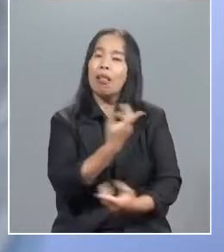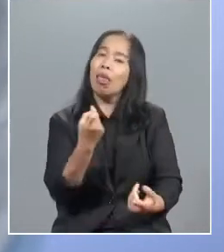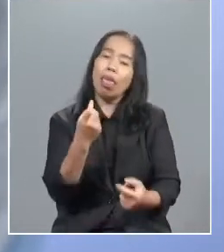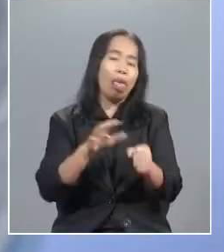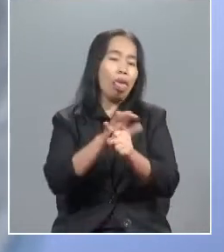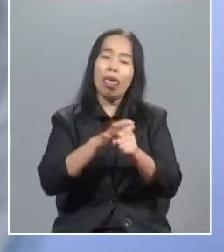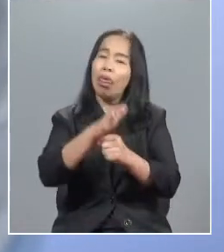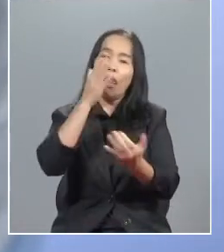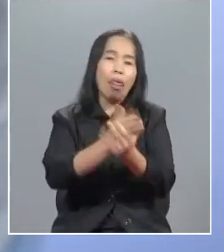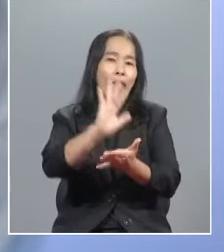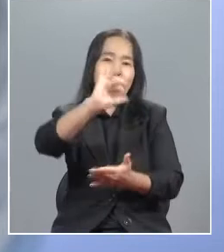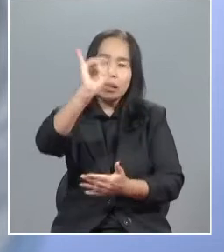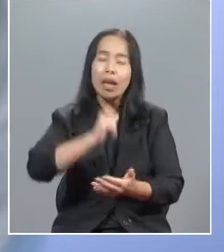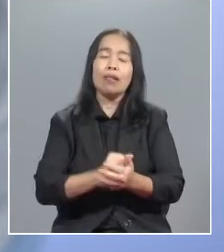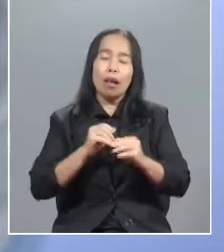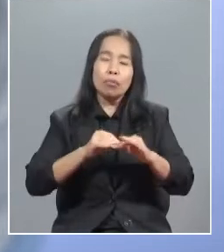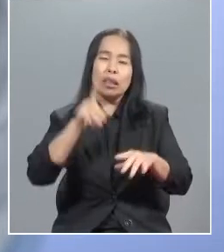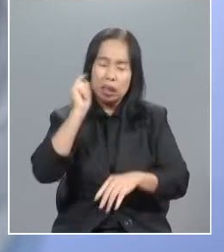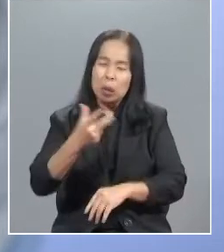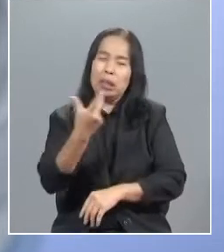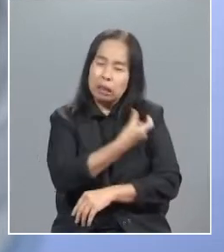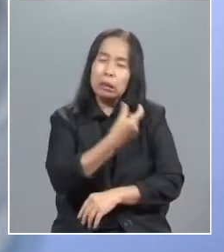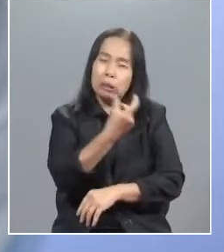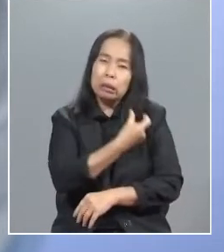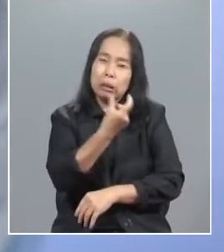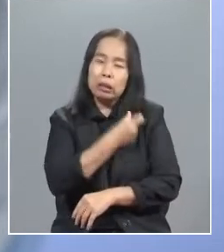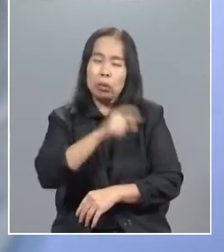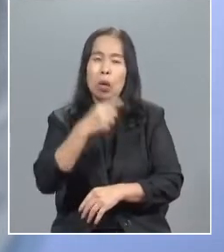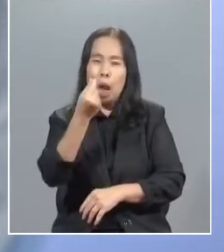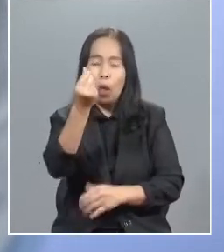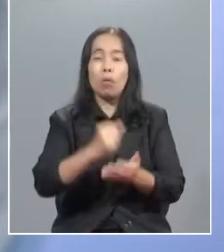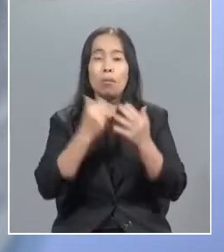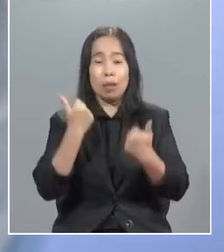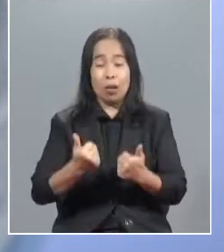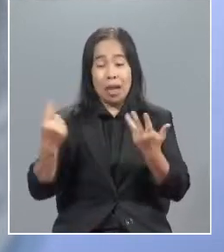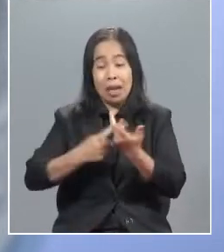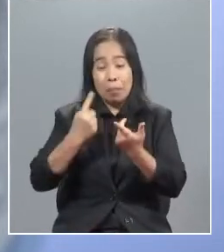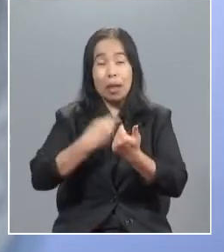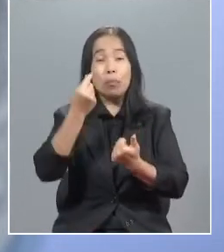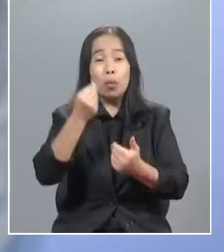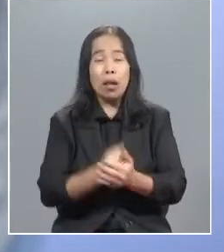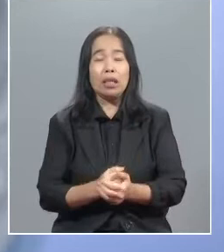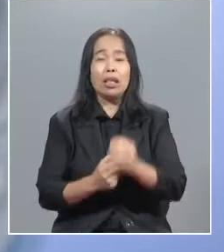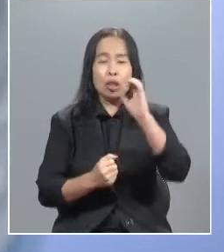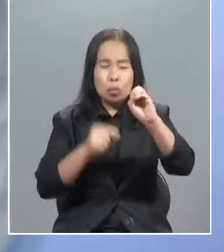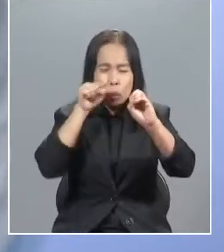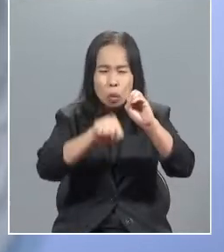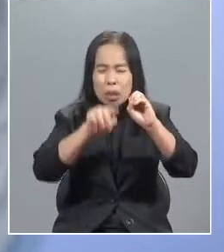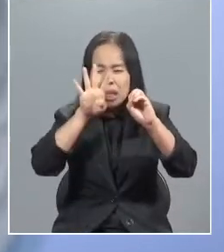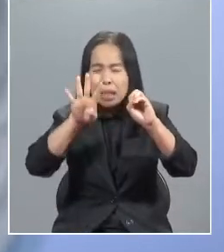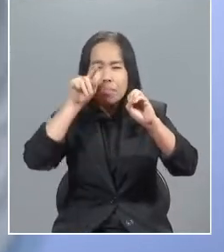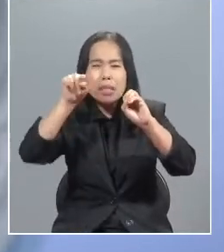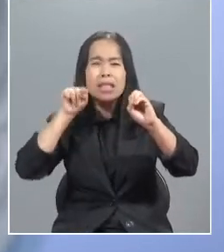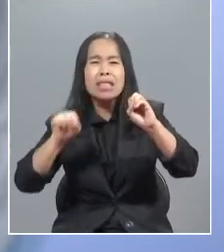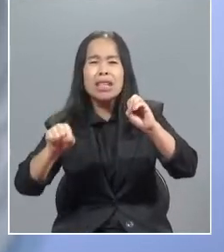นะเพราะว่าน่าจะต้องฉีดเพิ่มปริมาณมากขึ้นนี้ก็ว่าจำนวนตัวเลขตอนนี้หนูแค่ 0.4เปอร์เซ็นต์ของจำนวนประชากร